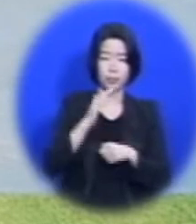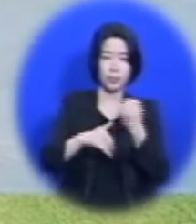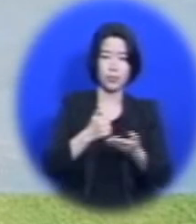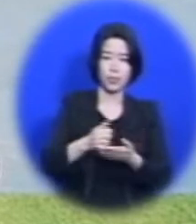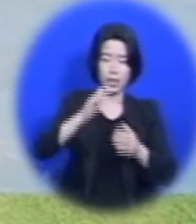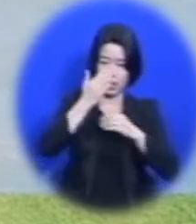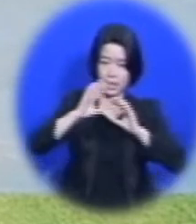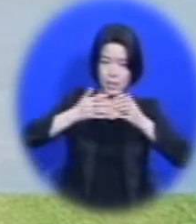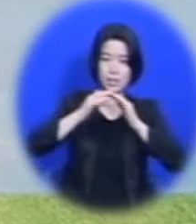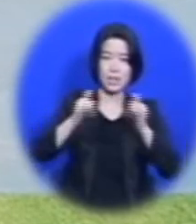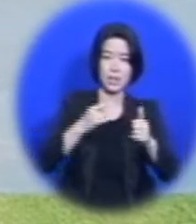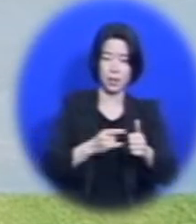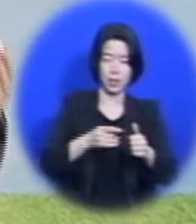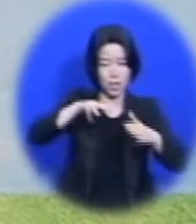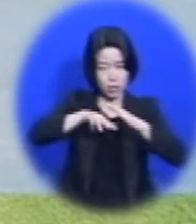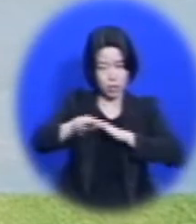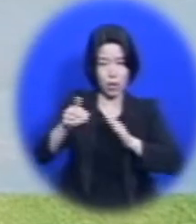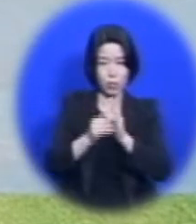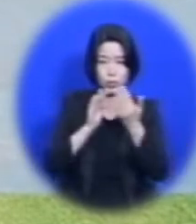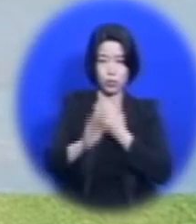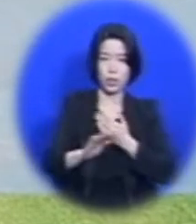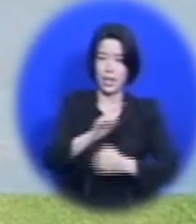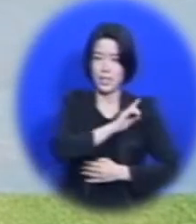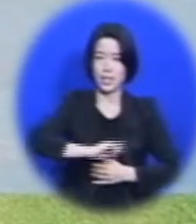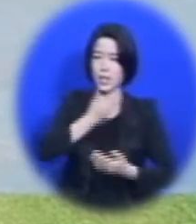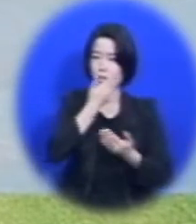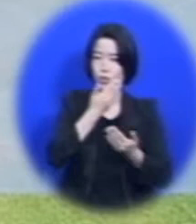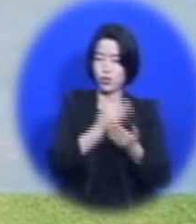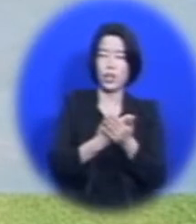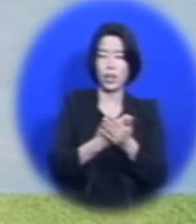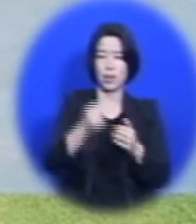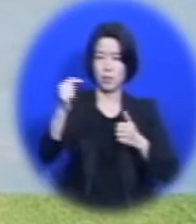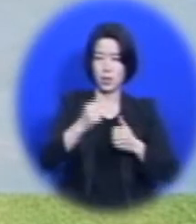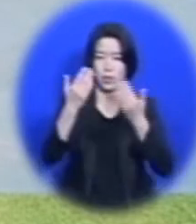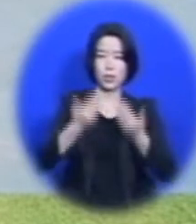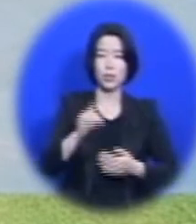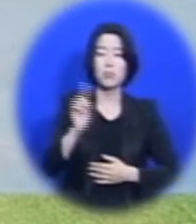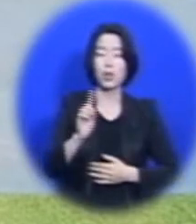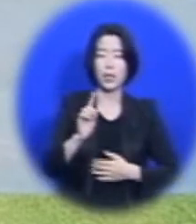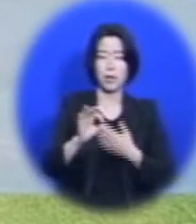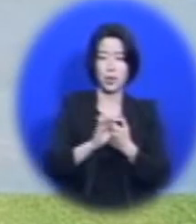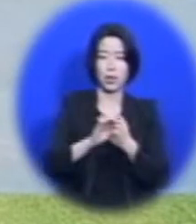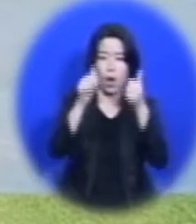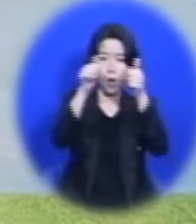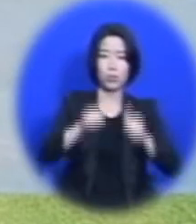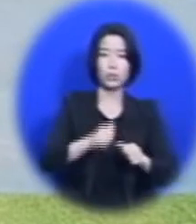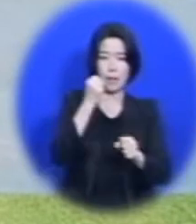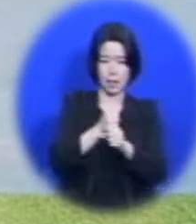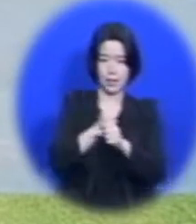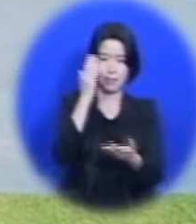하나님께서 이스라엘 백성들에게 출애굽한 이후에 가장 중요하게 주신 명령이 우상을 만들지 말라는